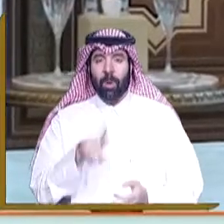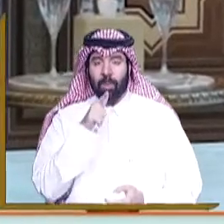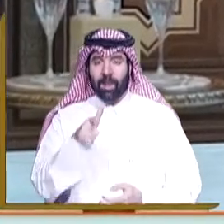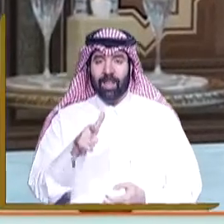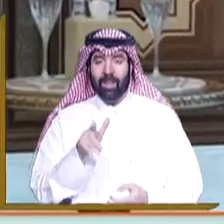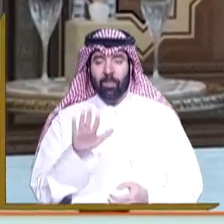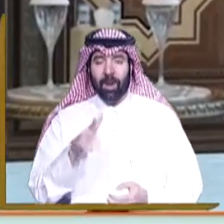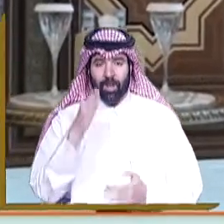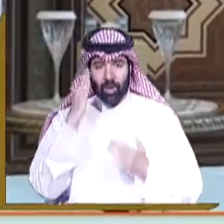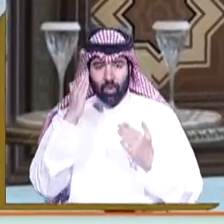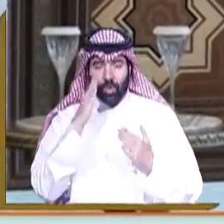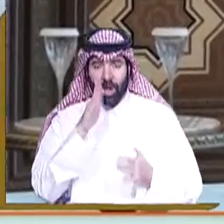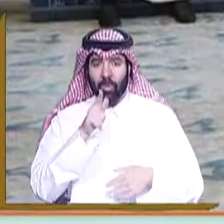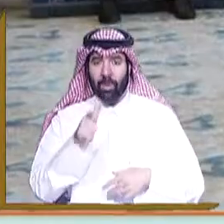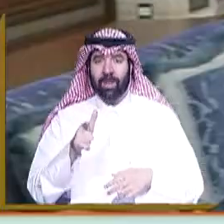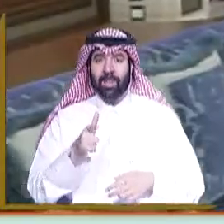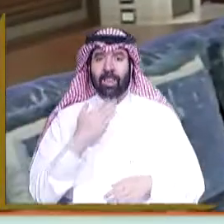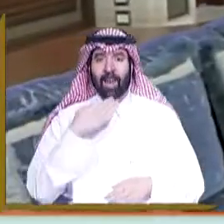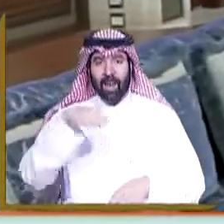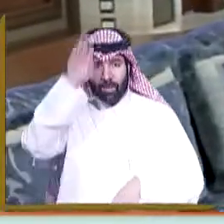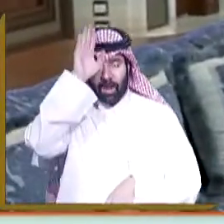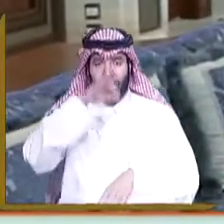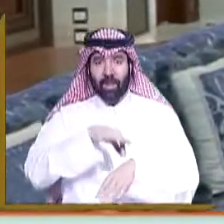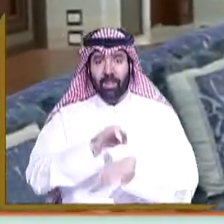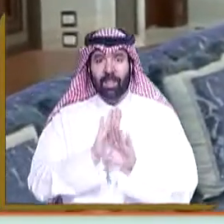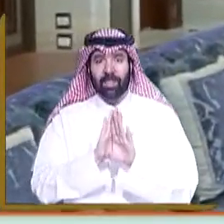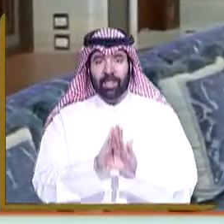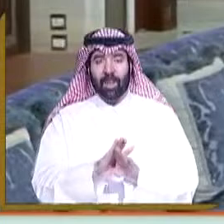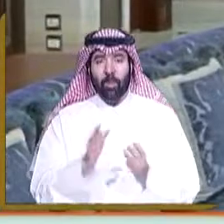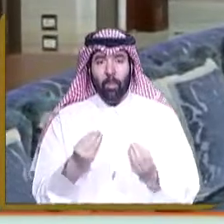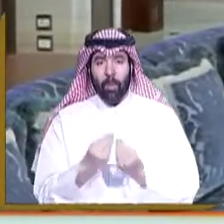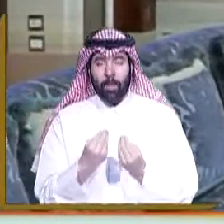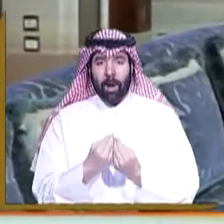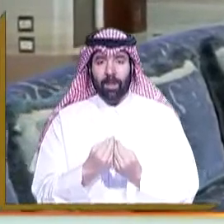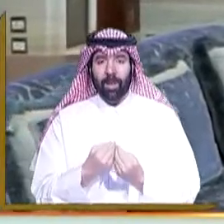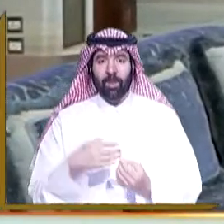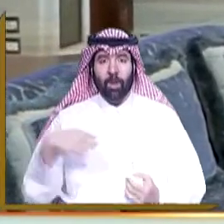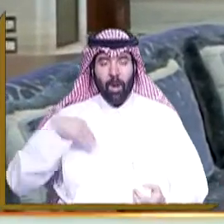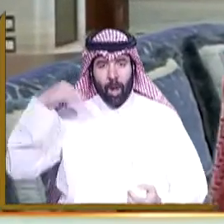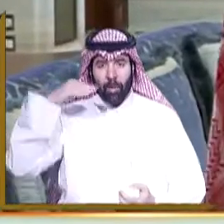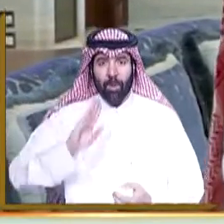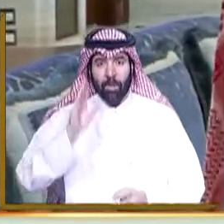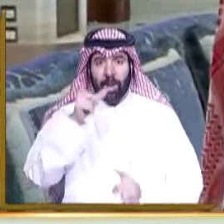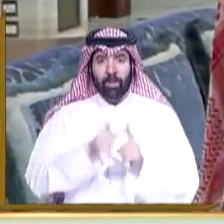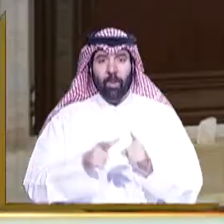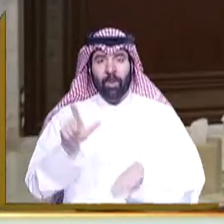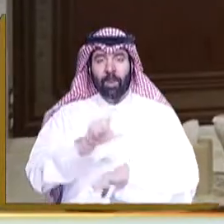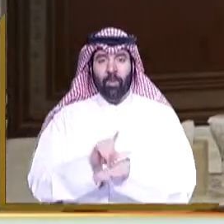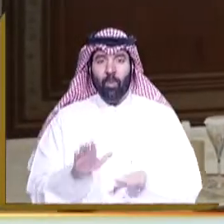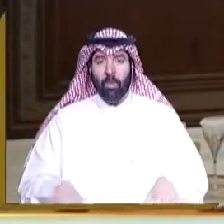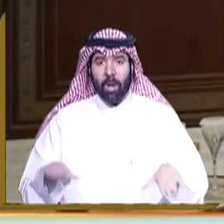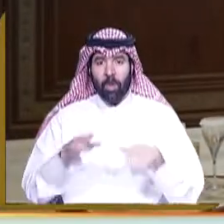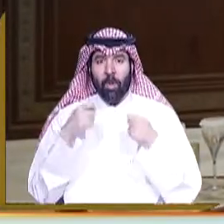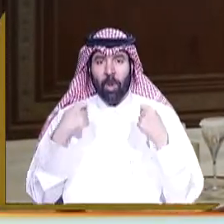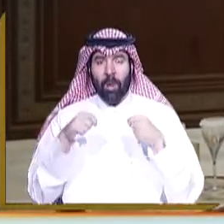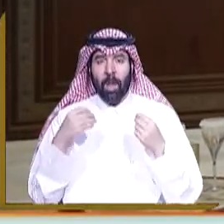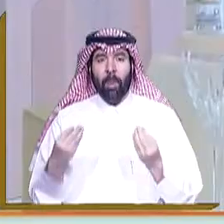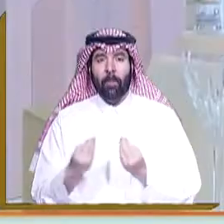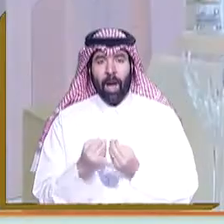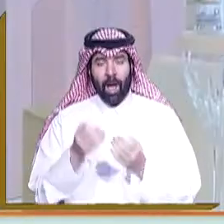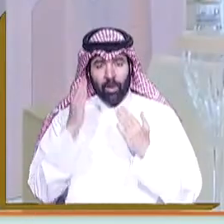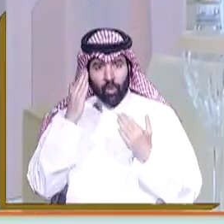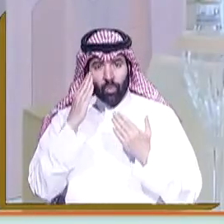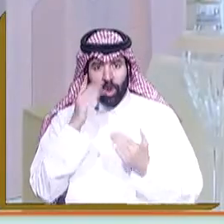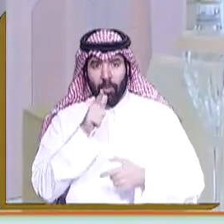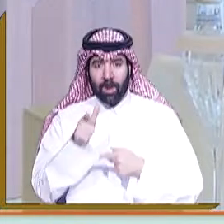محمد لأمير قطر تحياتي وتقدير خادم الحرمين الشريفين الملك سلمان بن عبد العزيز آل سعود وصاحب